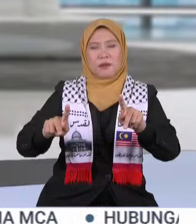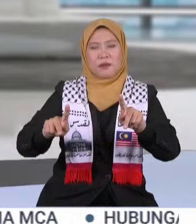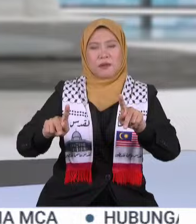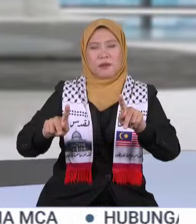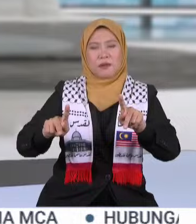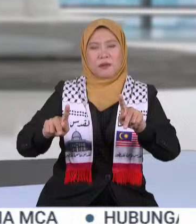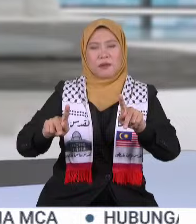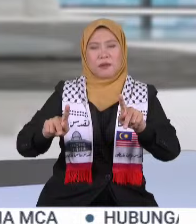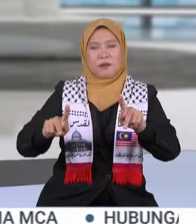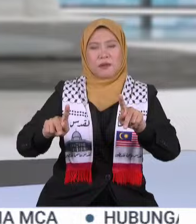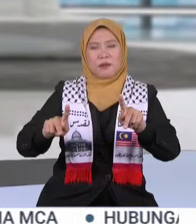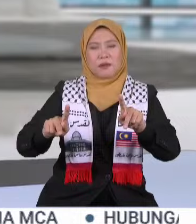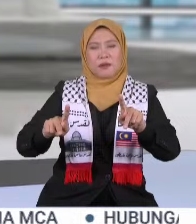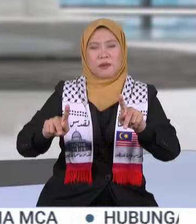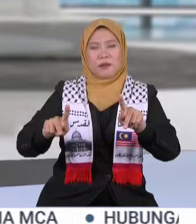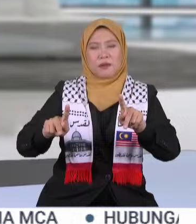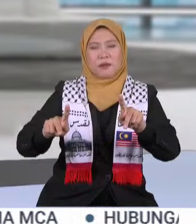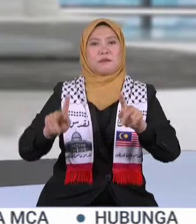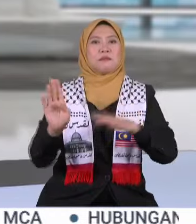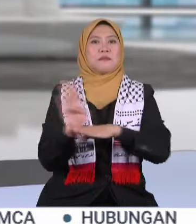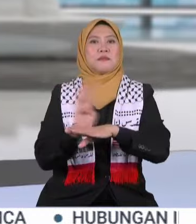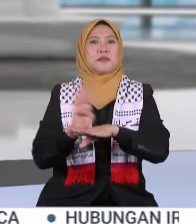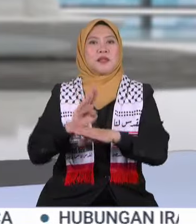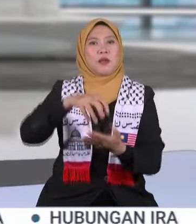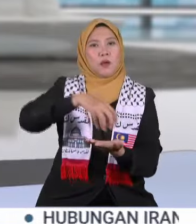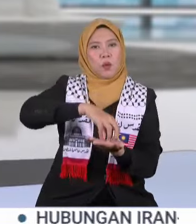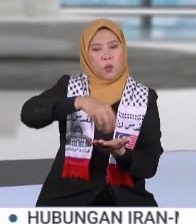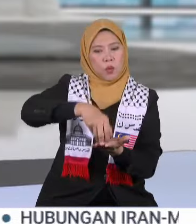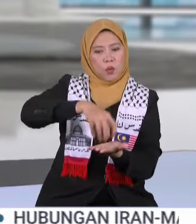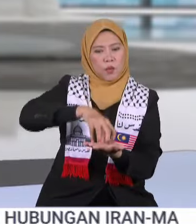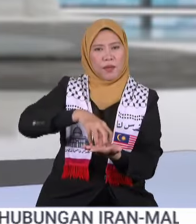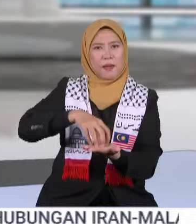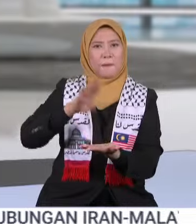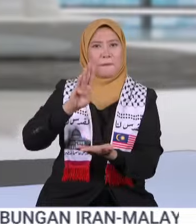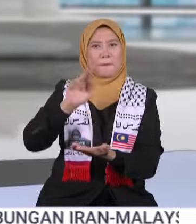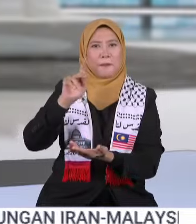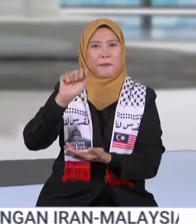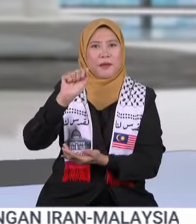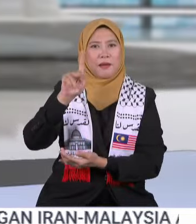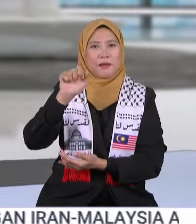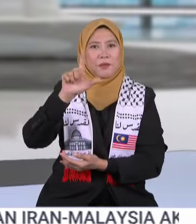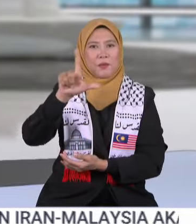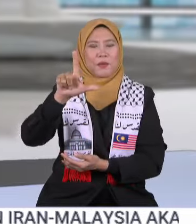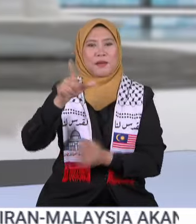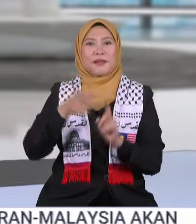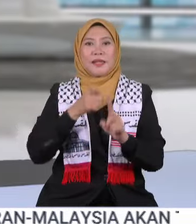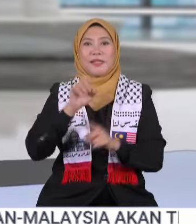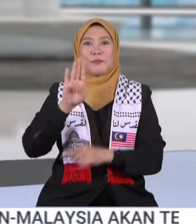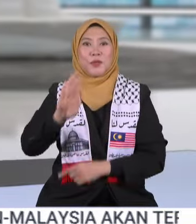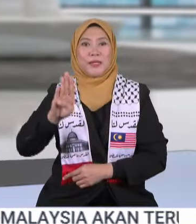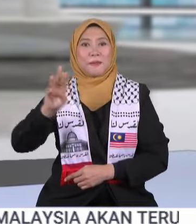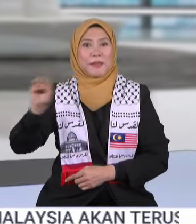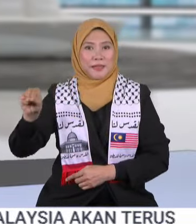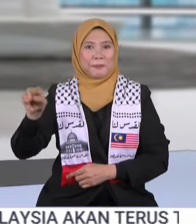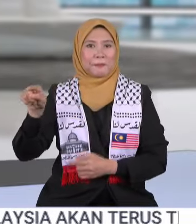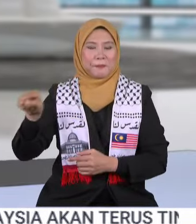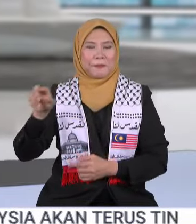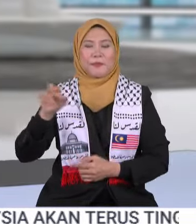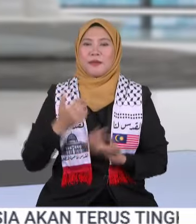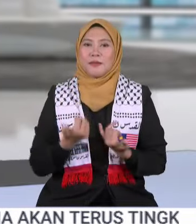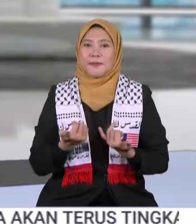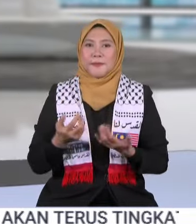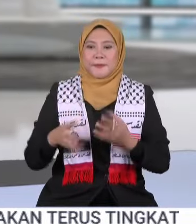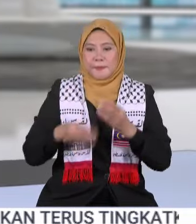Tahun Baru Cina turut beri peluang kepada pengusaha kuih bakul dari Bukit Mertajam, Rohani Nan, untuk jana